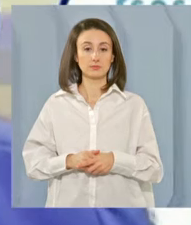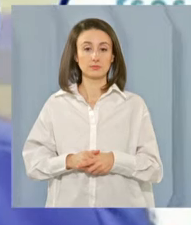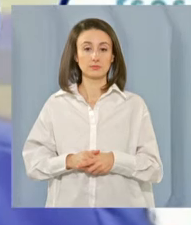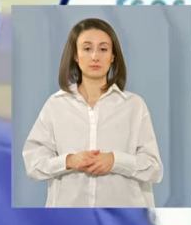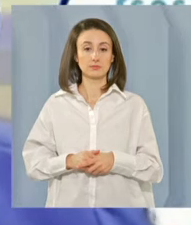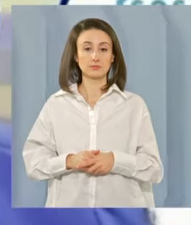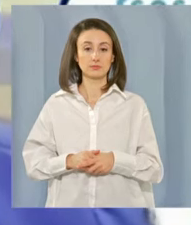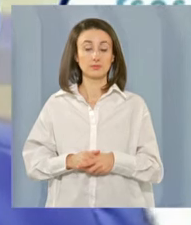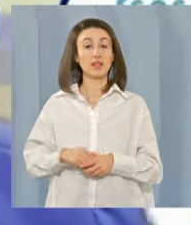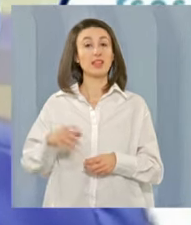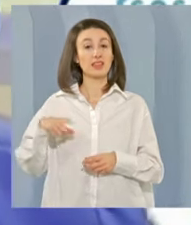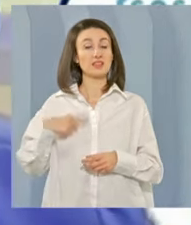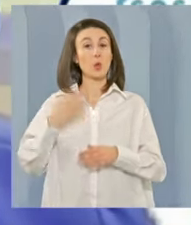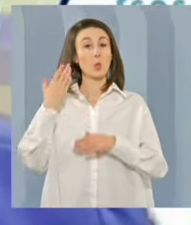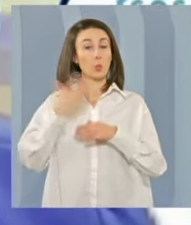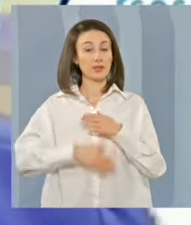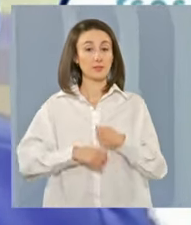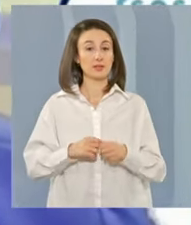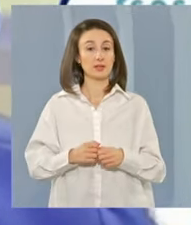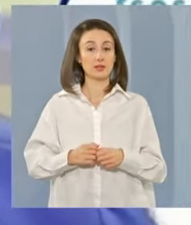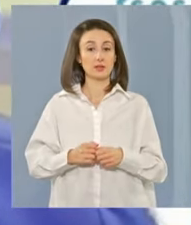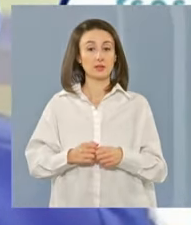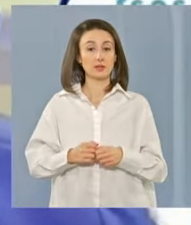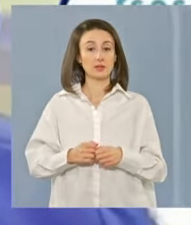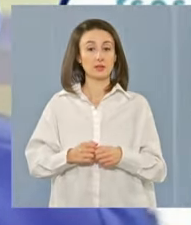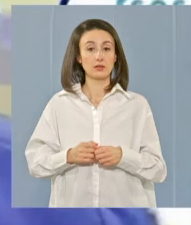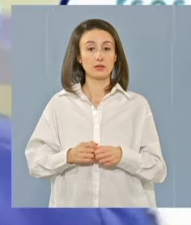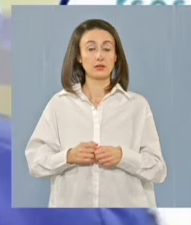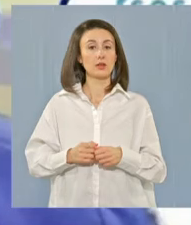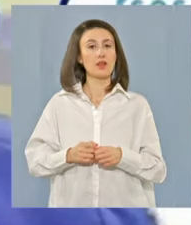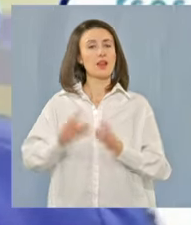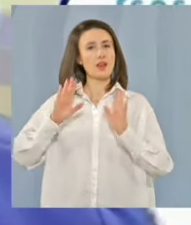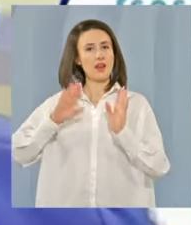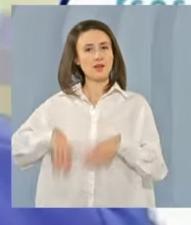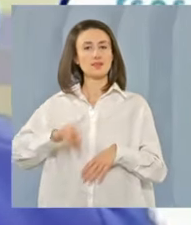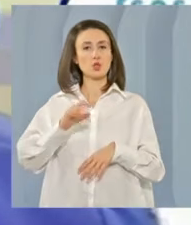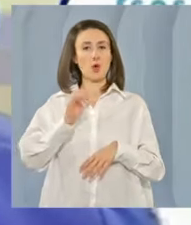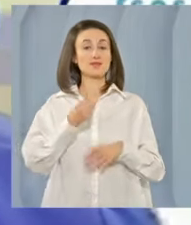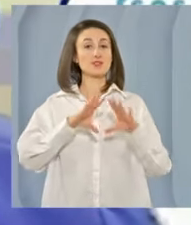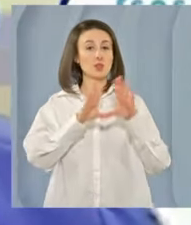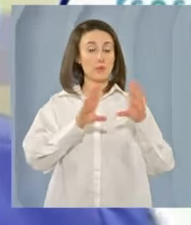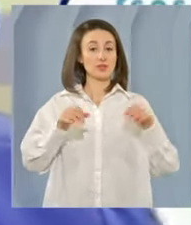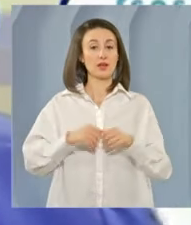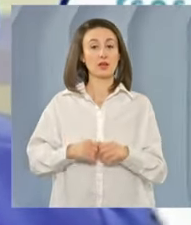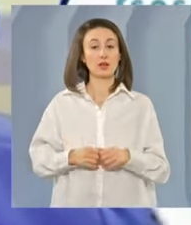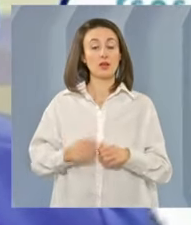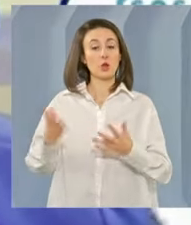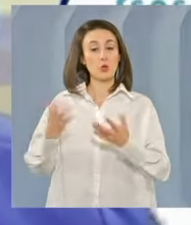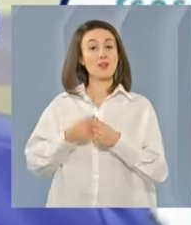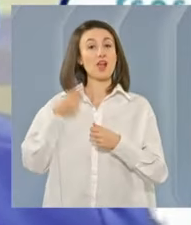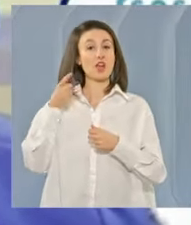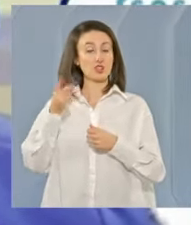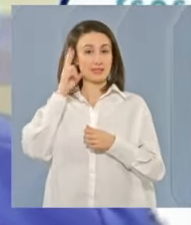E ultimatum. Ia labele de pe partidul SOS România, luați labele de pe